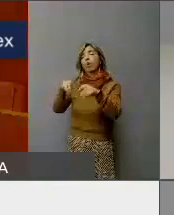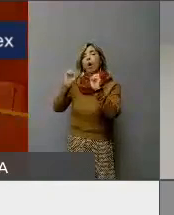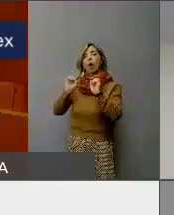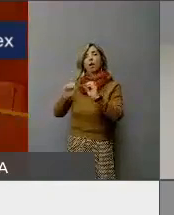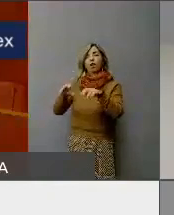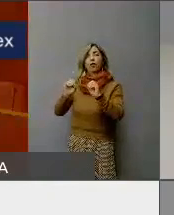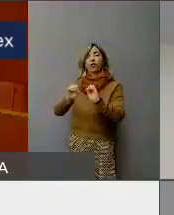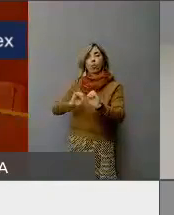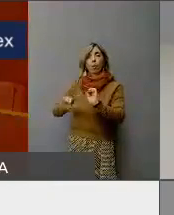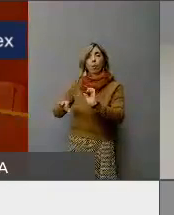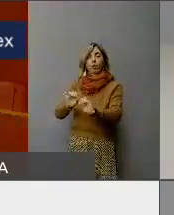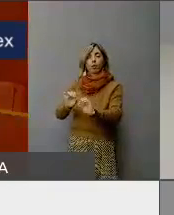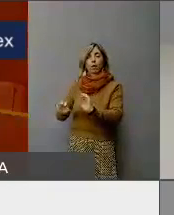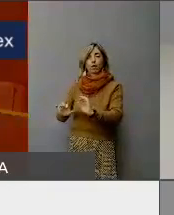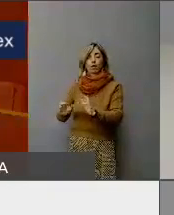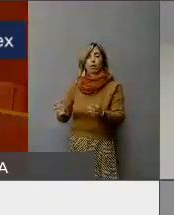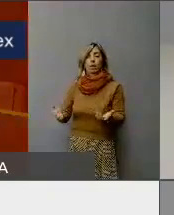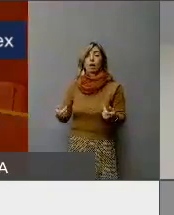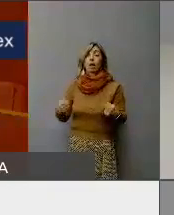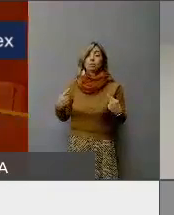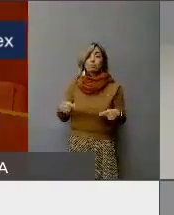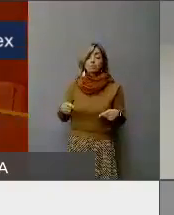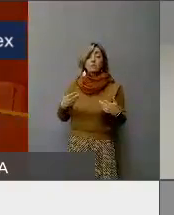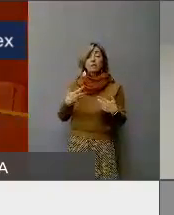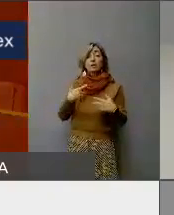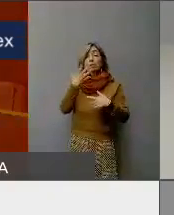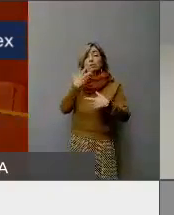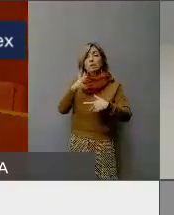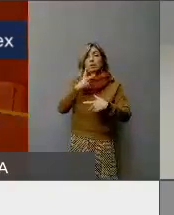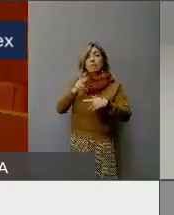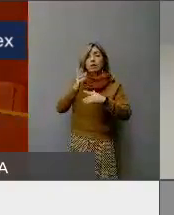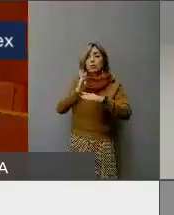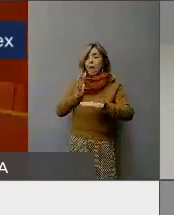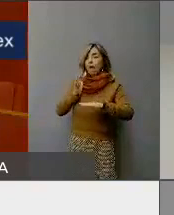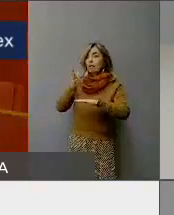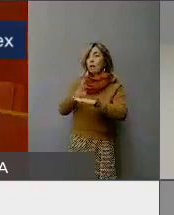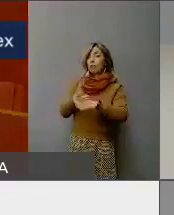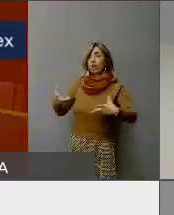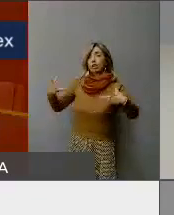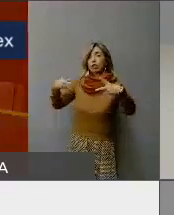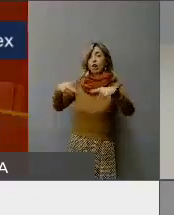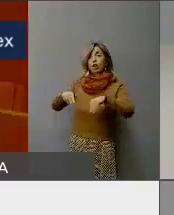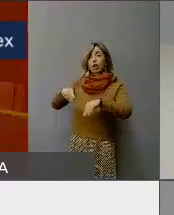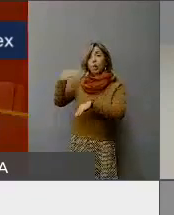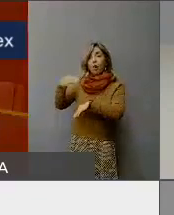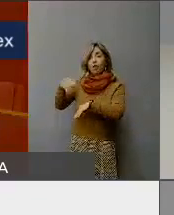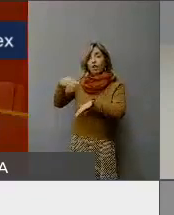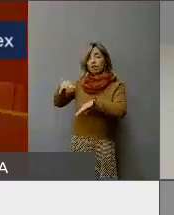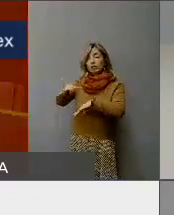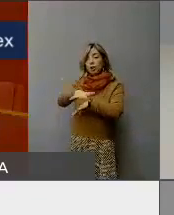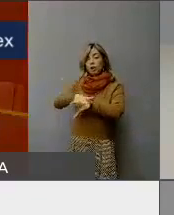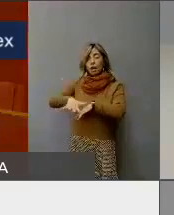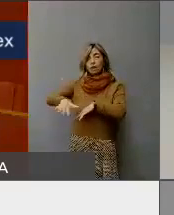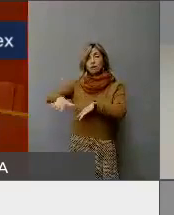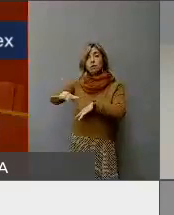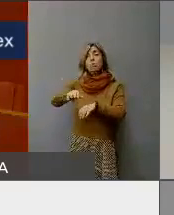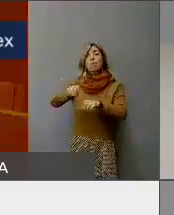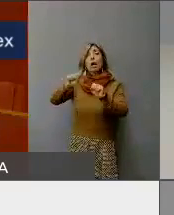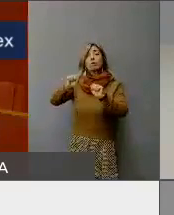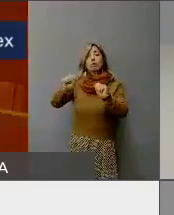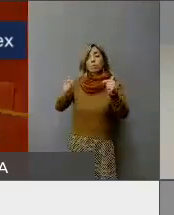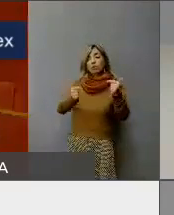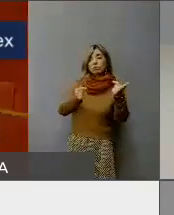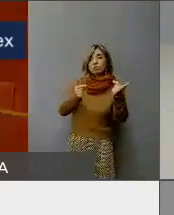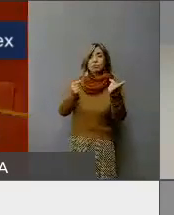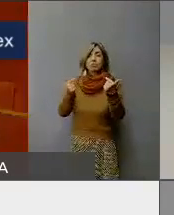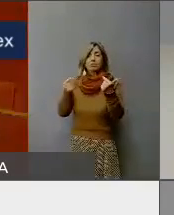radicale intervento di riqualificazione auspico fortemente tale spazio potrebbe essere restituito alla libera fruizione